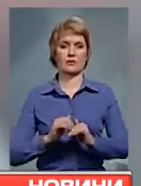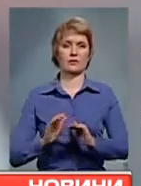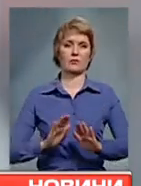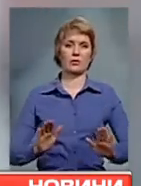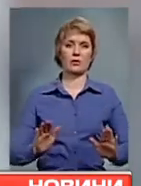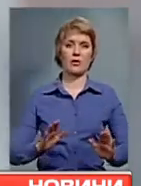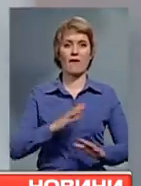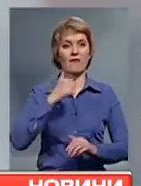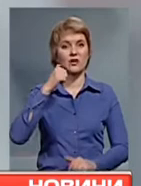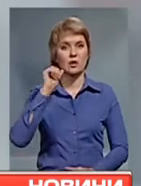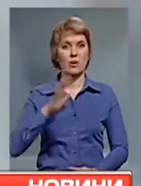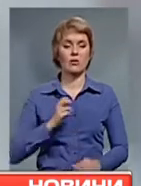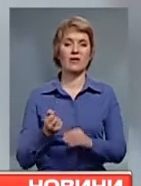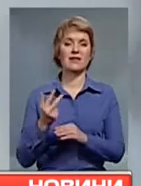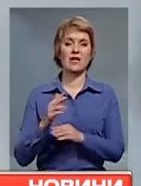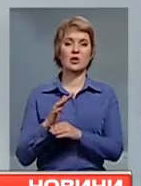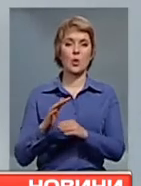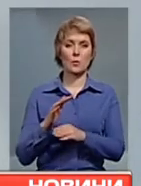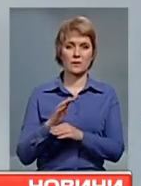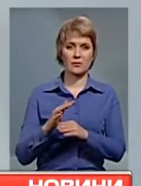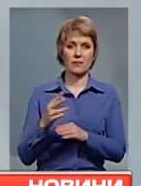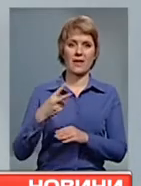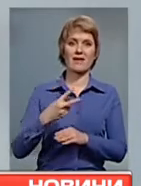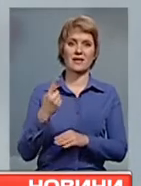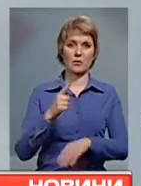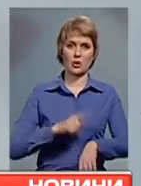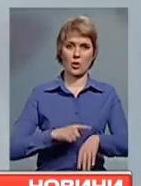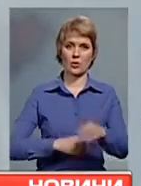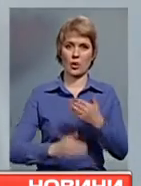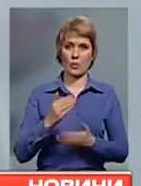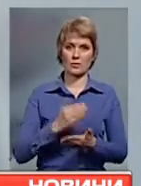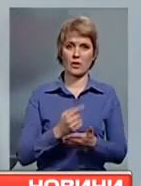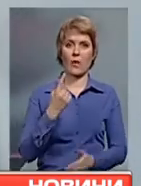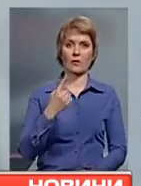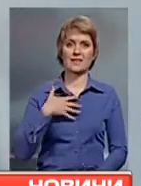обстріли, 13 обстрілів. Останній був в 21-й годині. Один нас загиблий, один поранений.